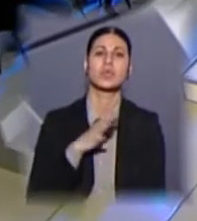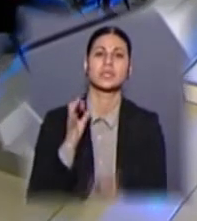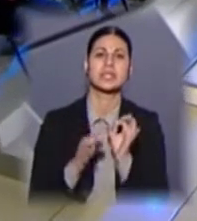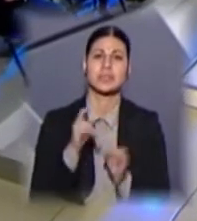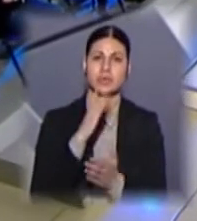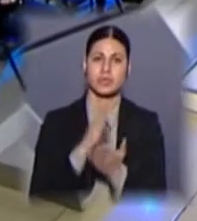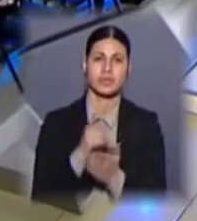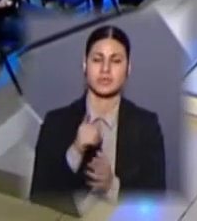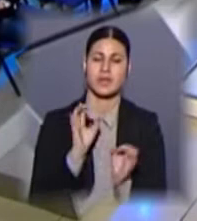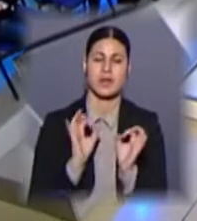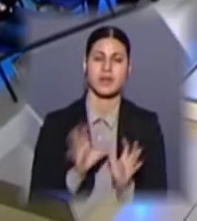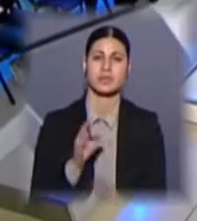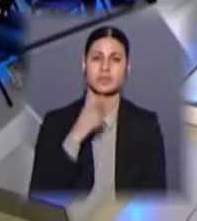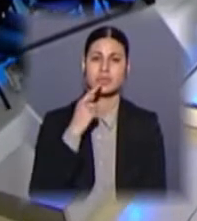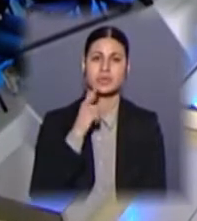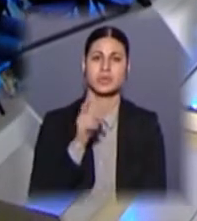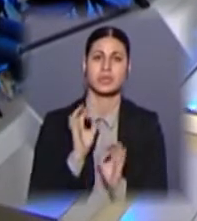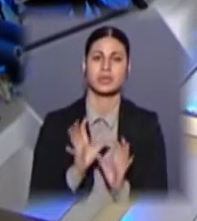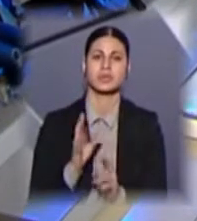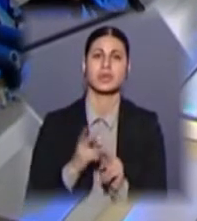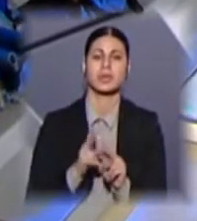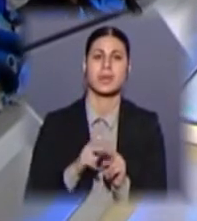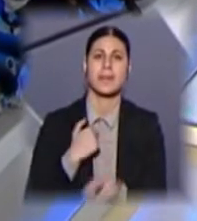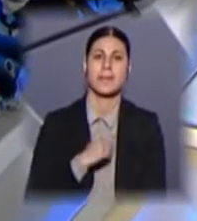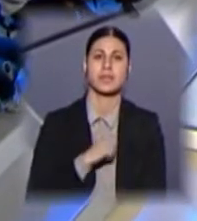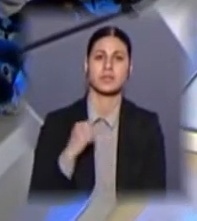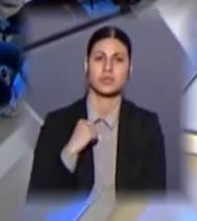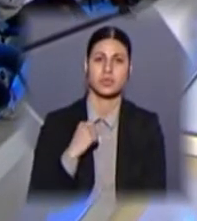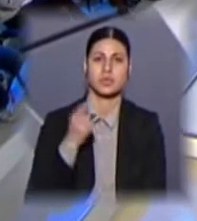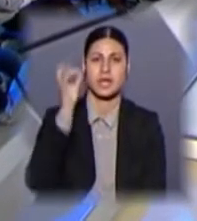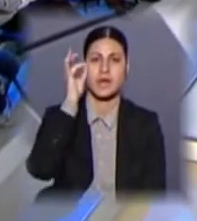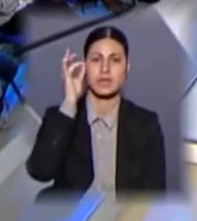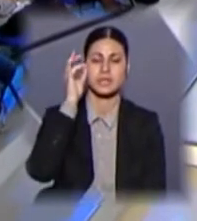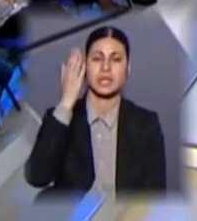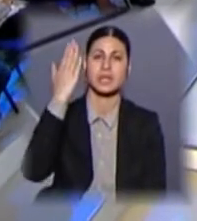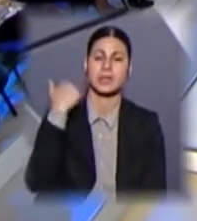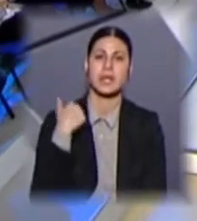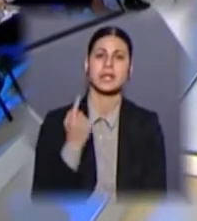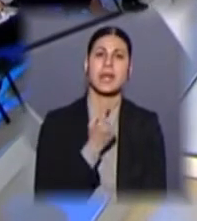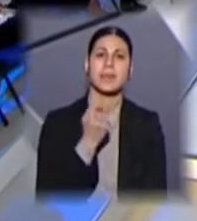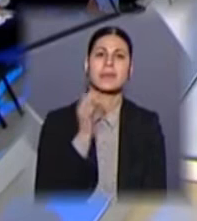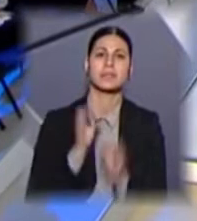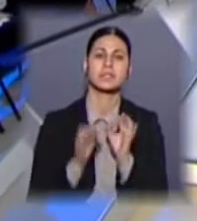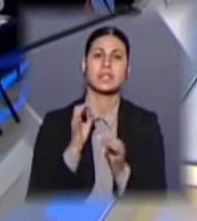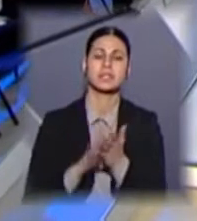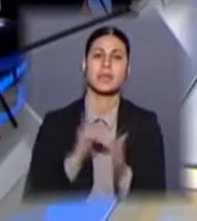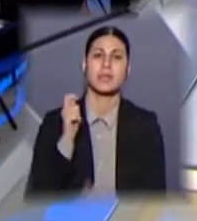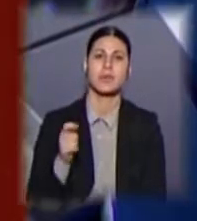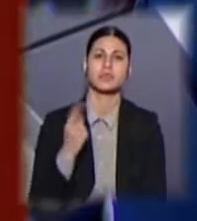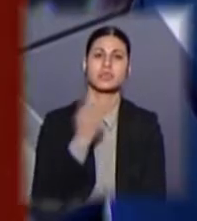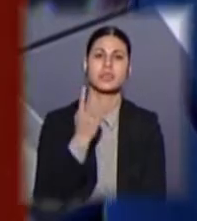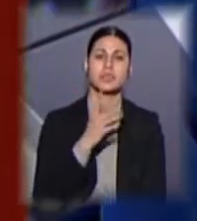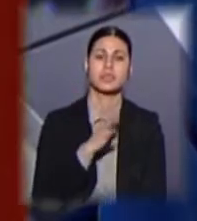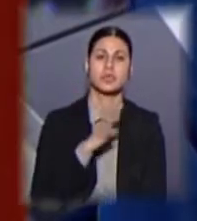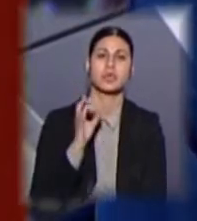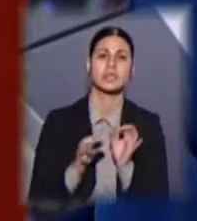ძალიან არასწორი შეხედულება არის. მე პერიპეტიებსაც გავიხსენე პირველი ინსტანციის სასამართლოში. ბუნებრივია პირველი